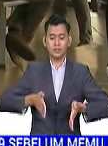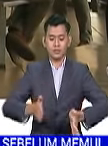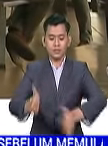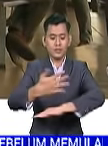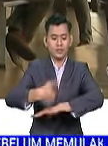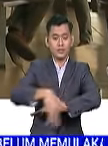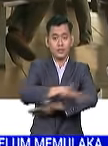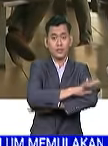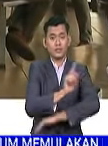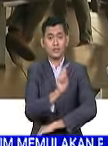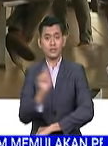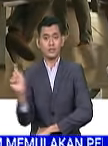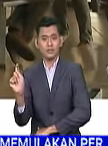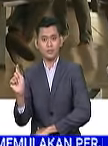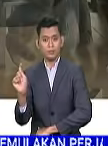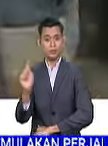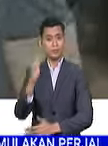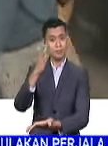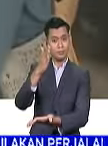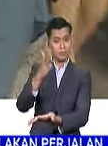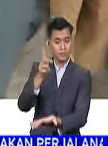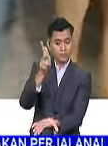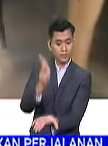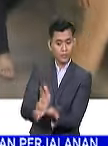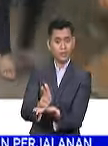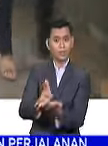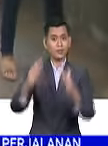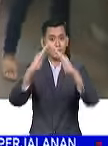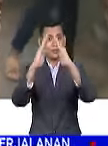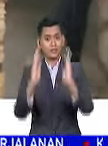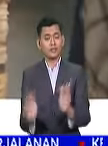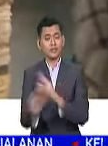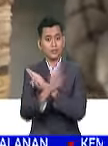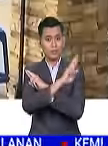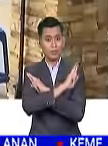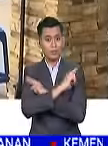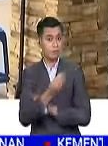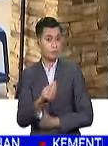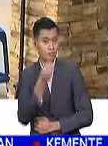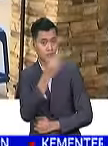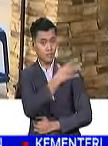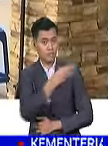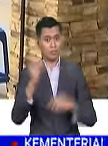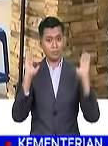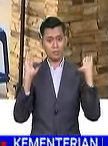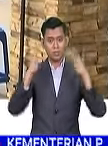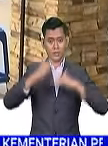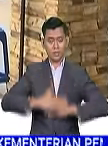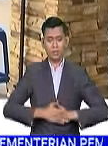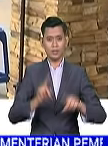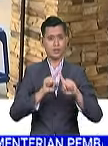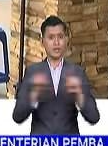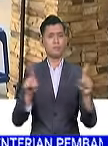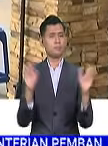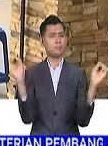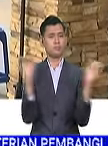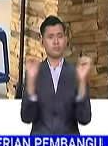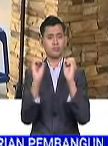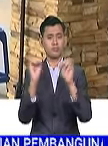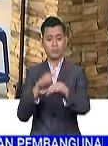ini singgah untuk menjamu selera dan juga menunaikan solat, namun tiada kesesakan yang berlaku, malah